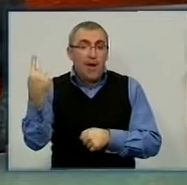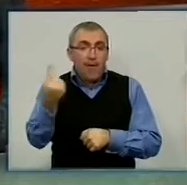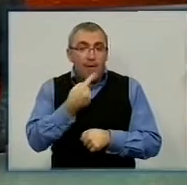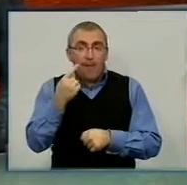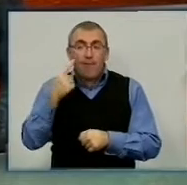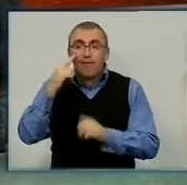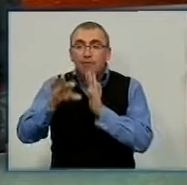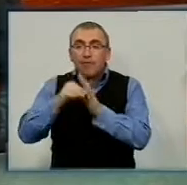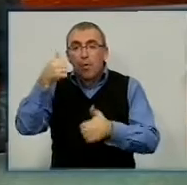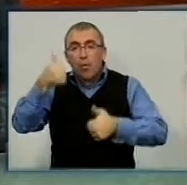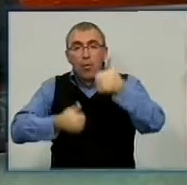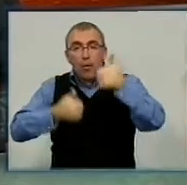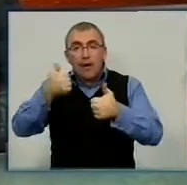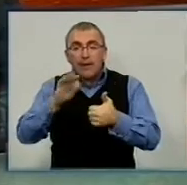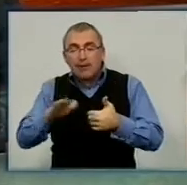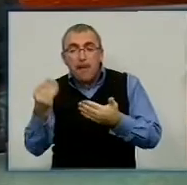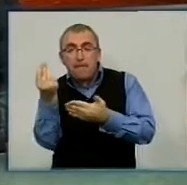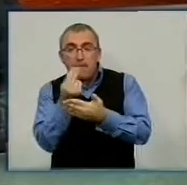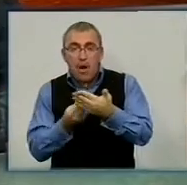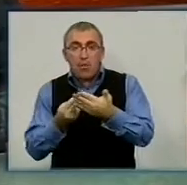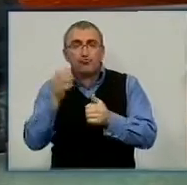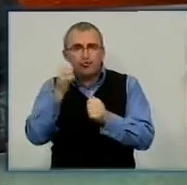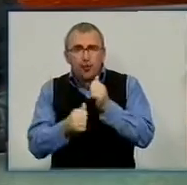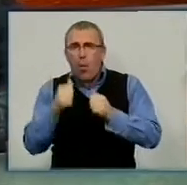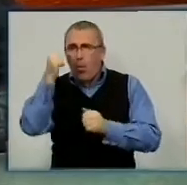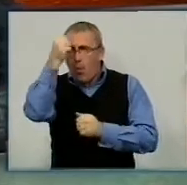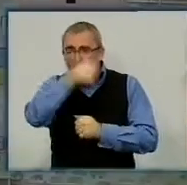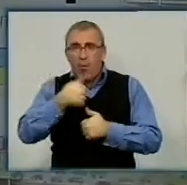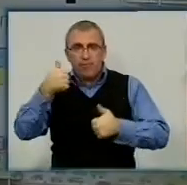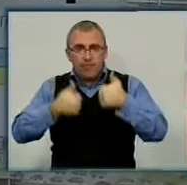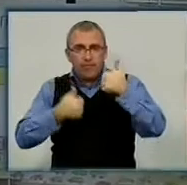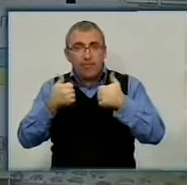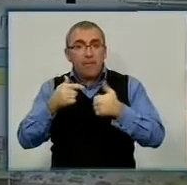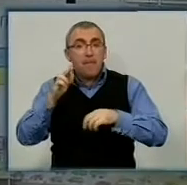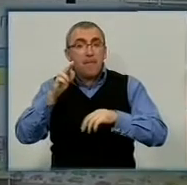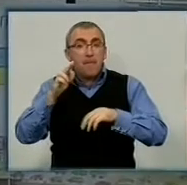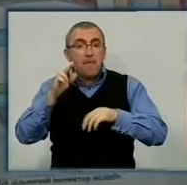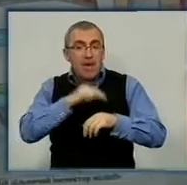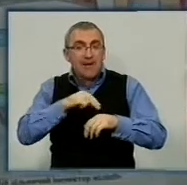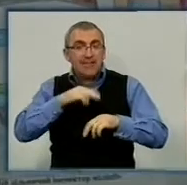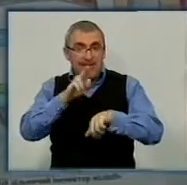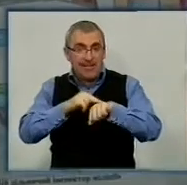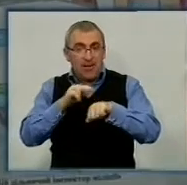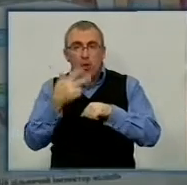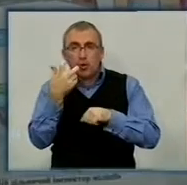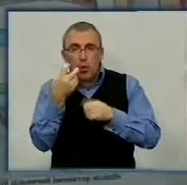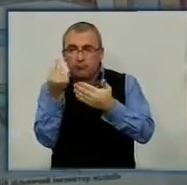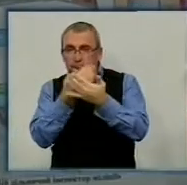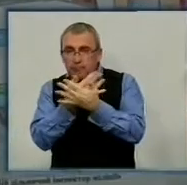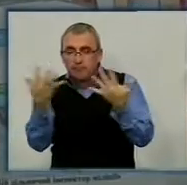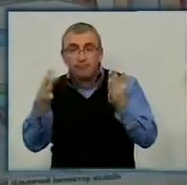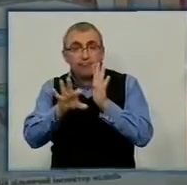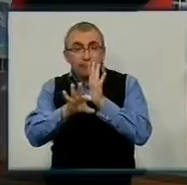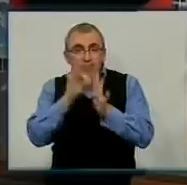переможців конкурсу дитячого малюнку його проводять щороку цьогоріч тема стосувалася працівників ДАЇ з 300 робіт журі відібрало